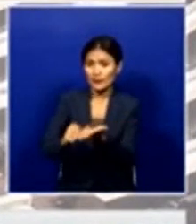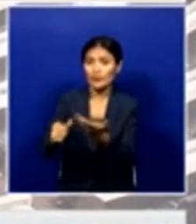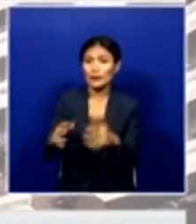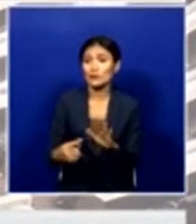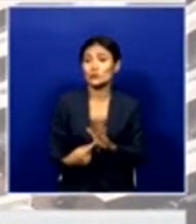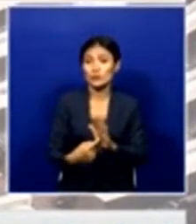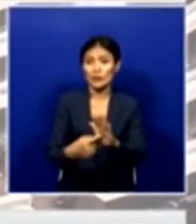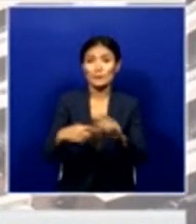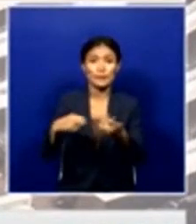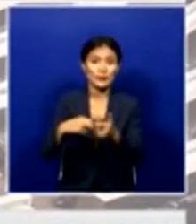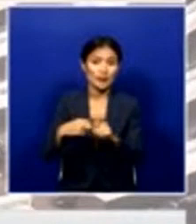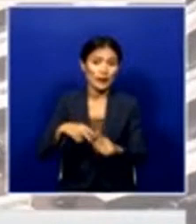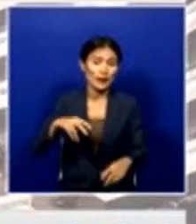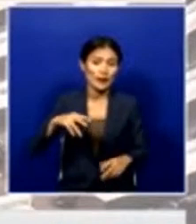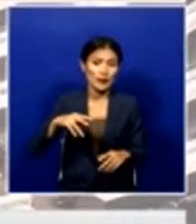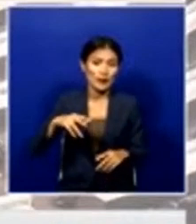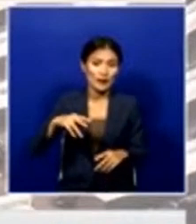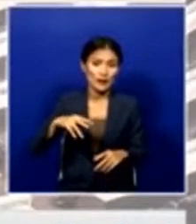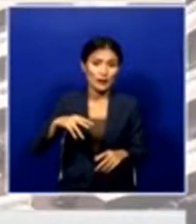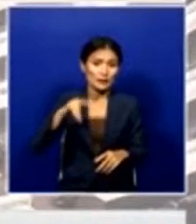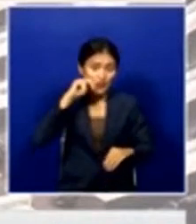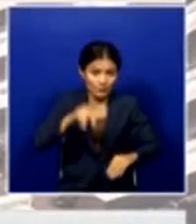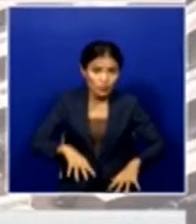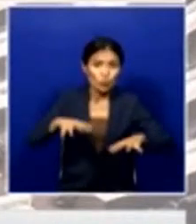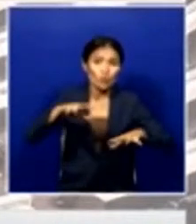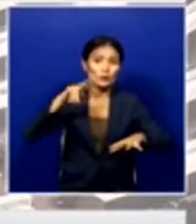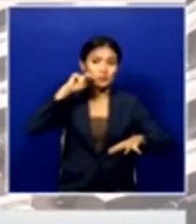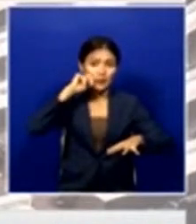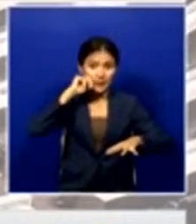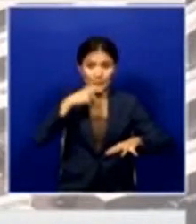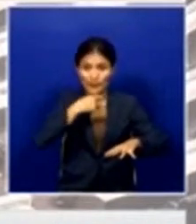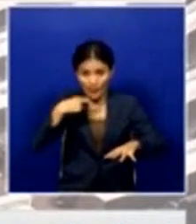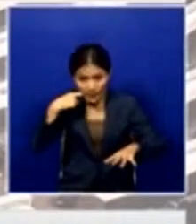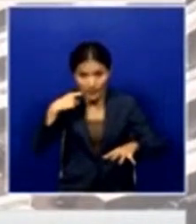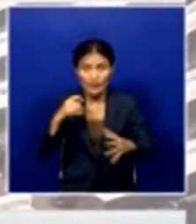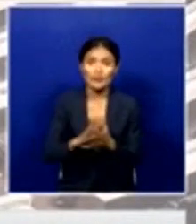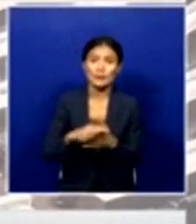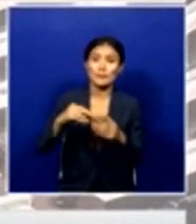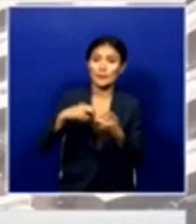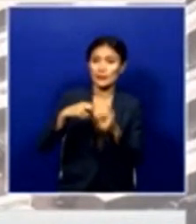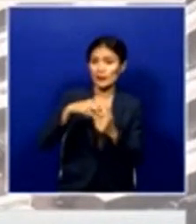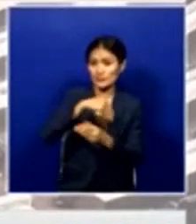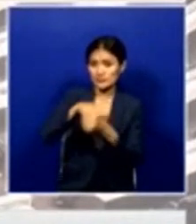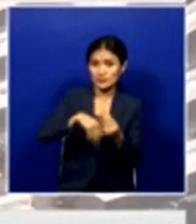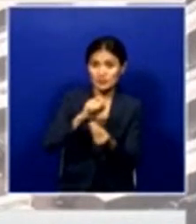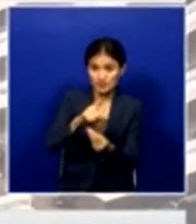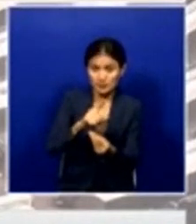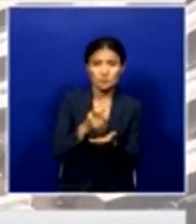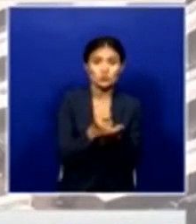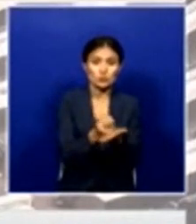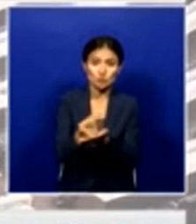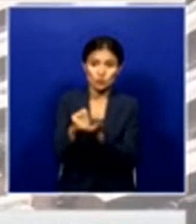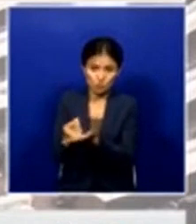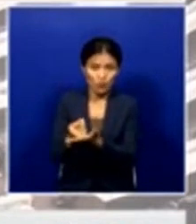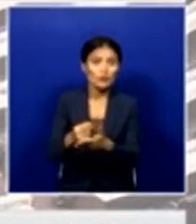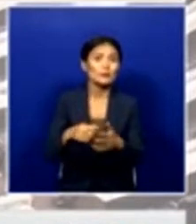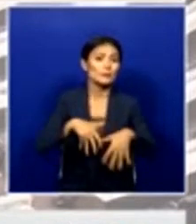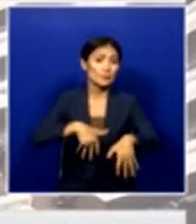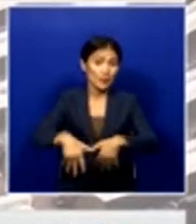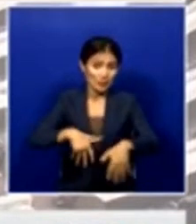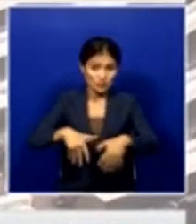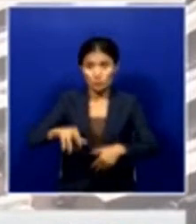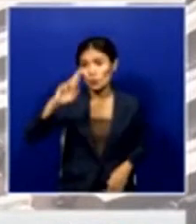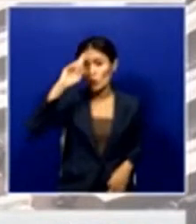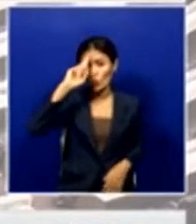การแก้ไขปัญหาภัยพิบัติอุทกภัยภัยแล้งปัญหาเศรษฐกิจการบรรเทาและการแก้ไขสถานการณ์โรค